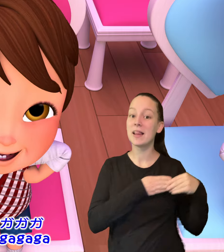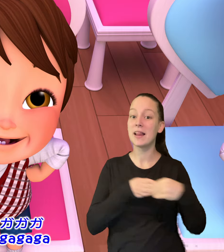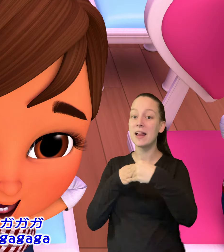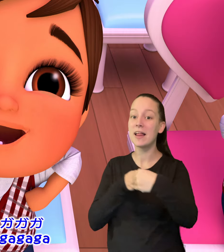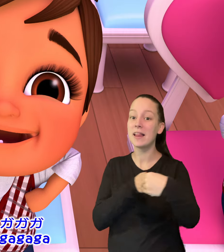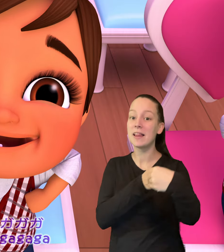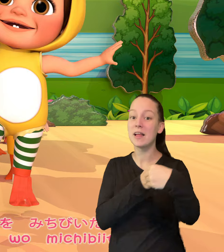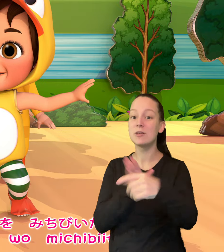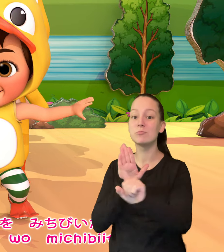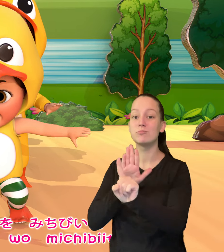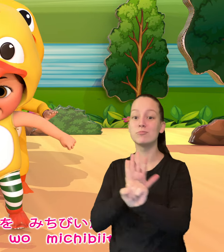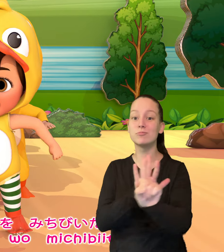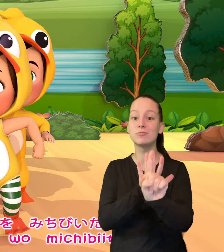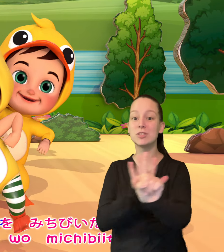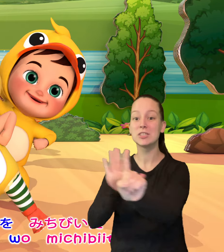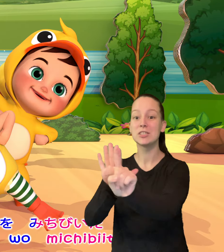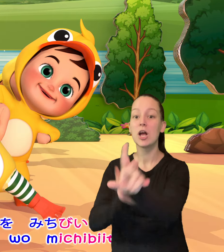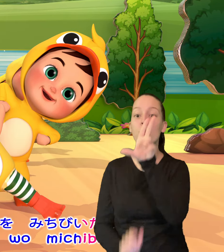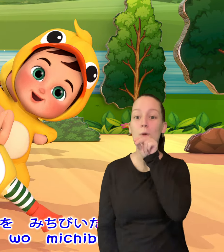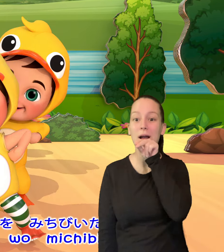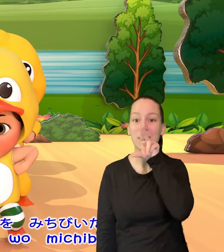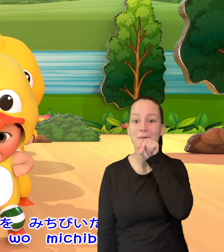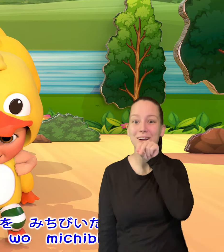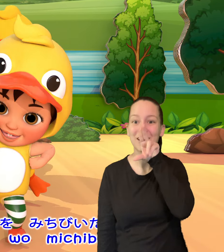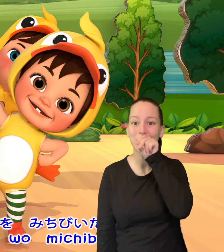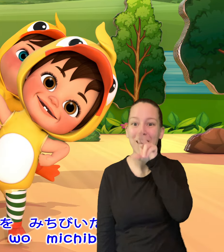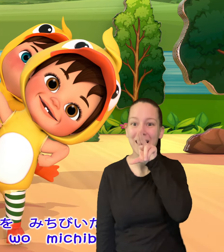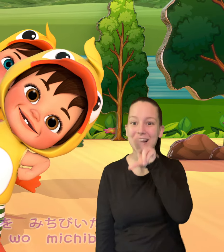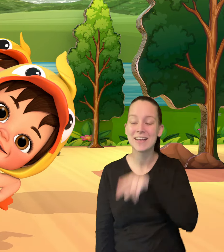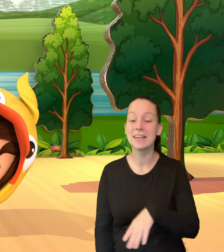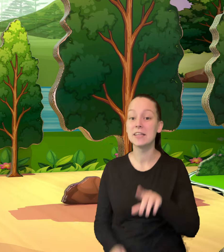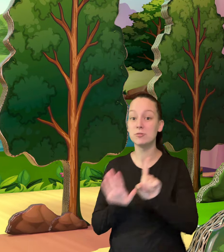ガガガ他のアヒを導い